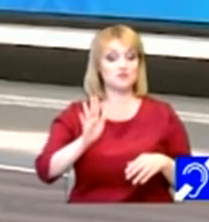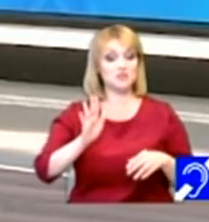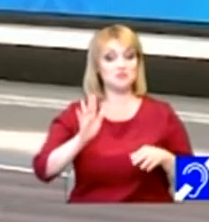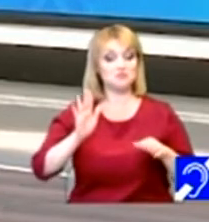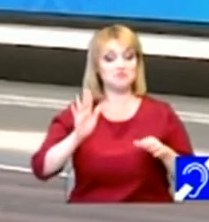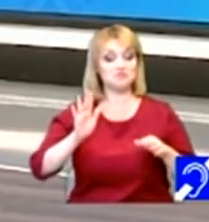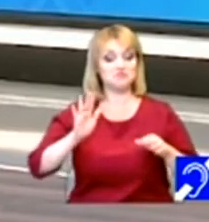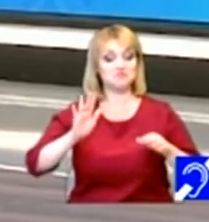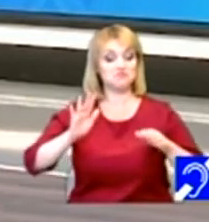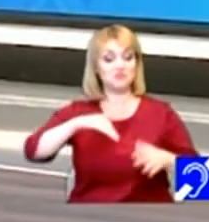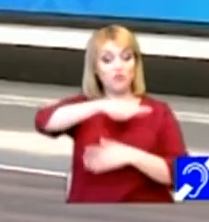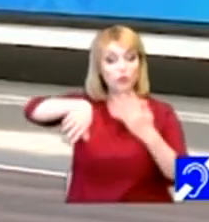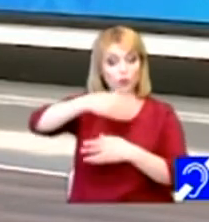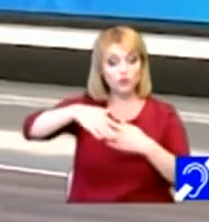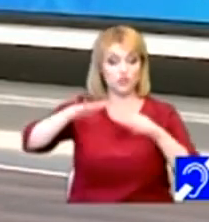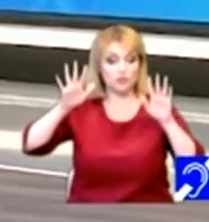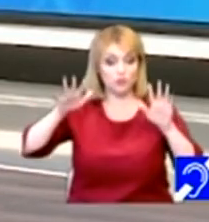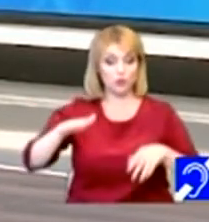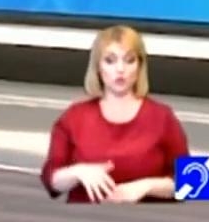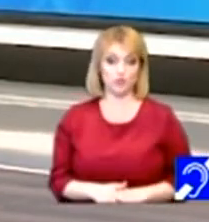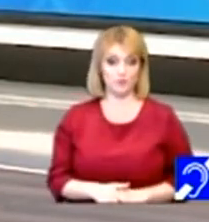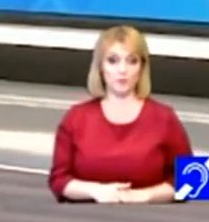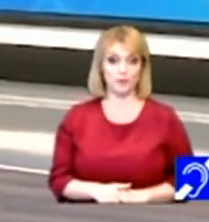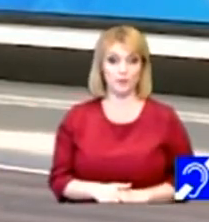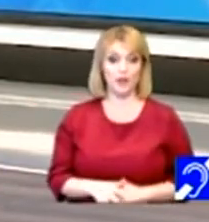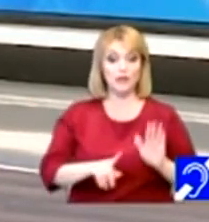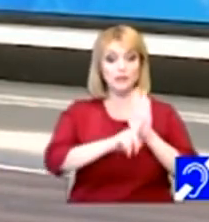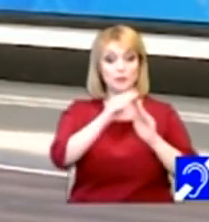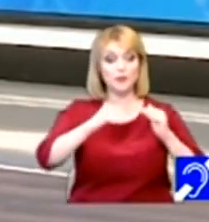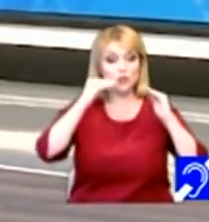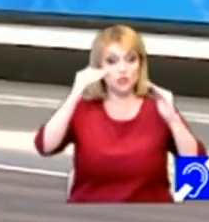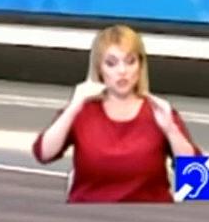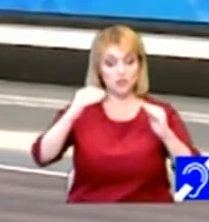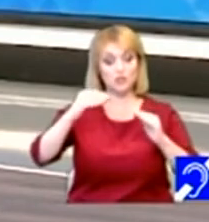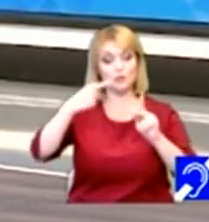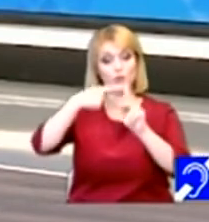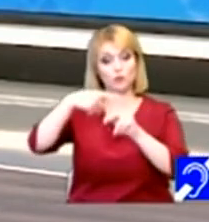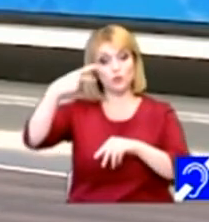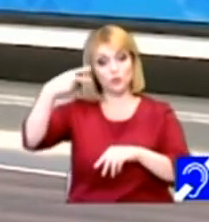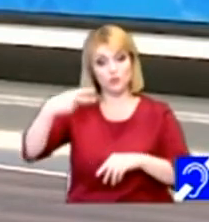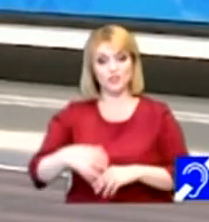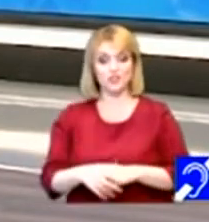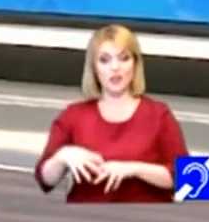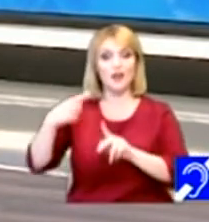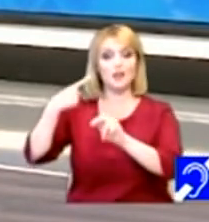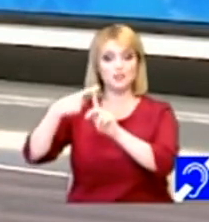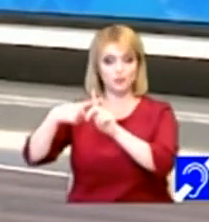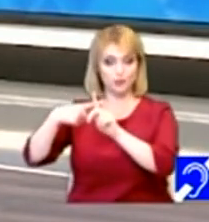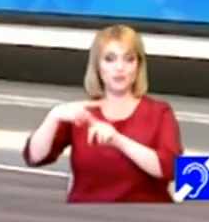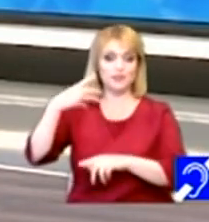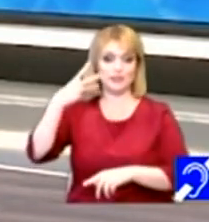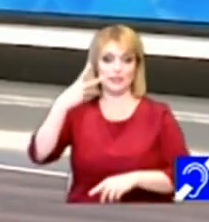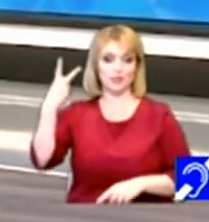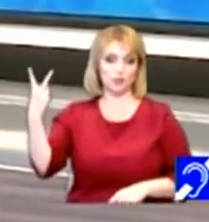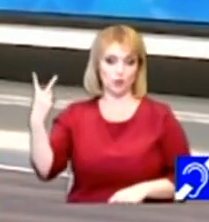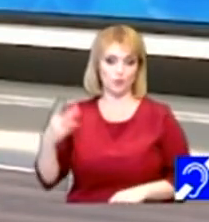posibil însoțite de tunete și fulgere. Temperaturile maxime pornesc de la 20 de grade în Moldova și se opresc la 32